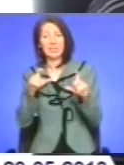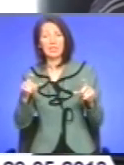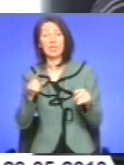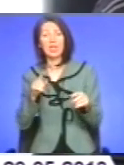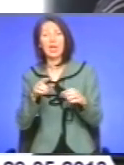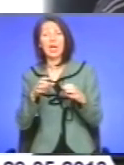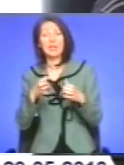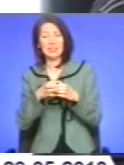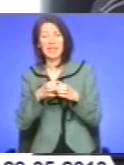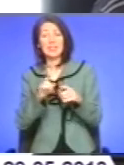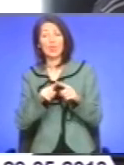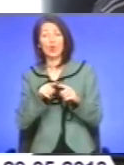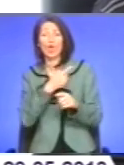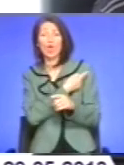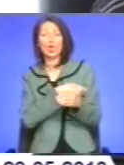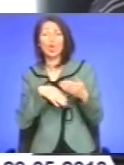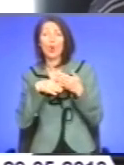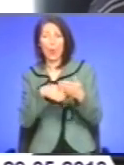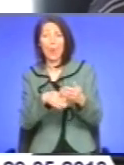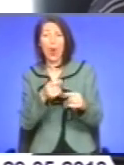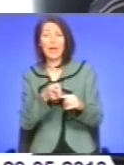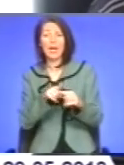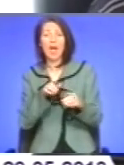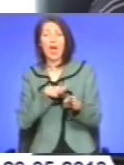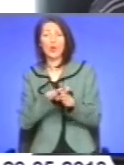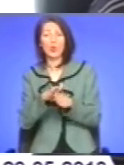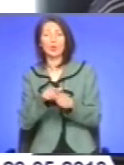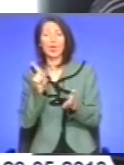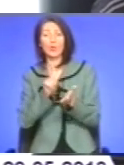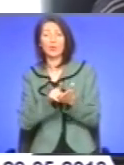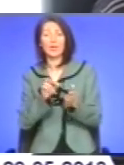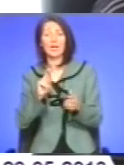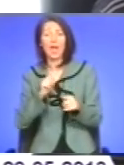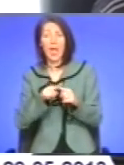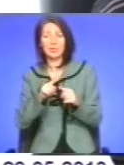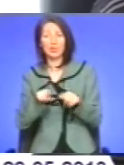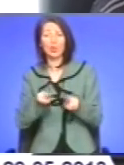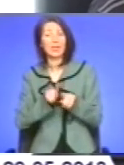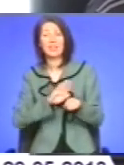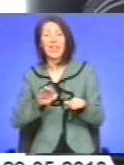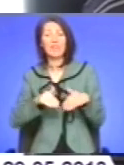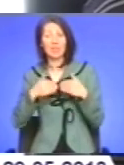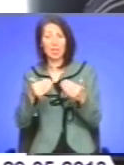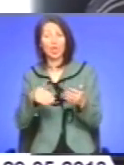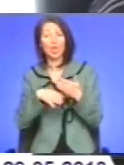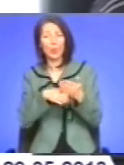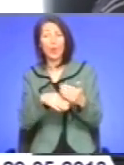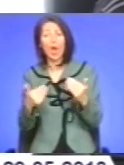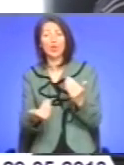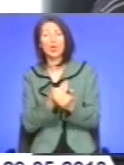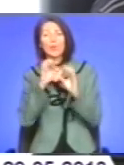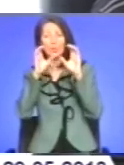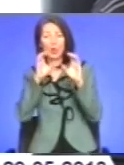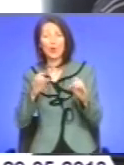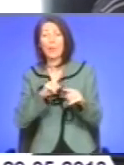швидкої допомоги, яка виконує функції як екстреної, так і невідкладної допомоги. Новим законом про